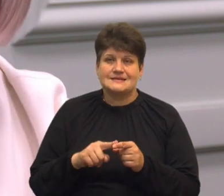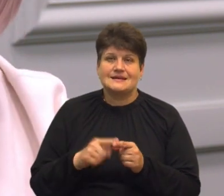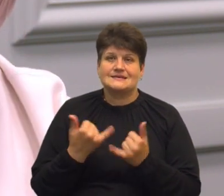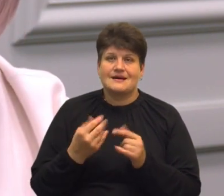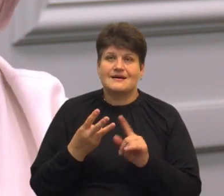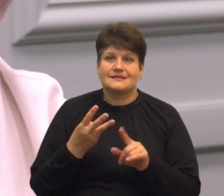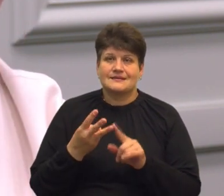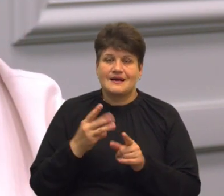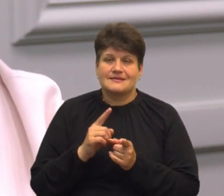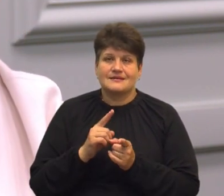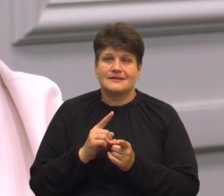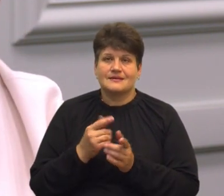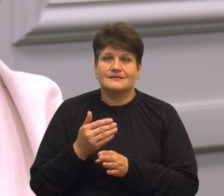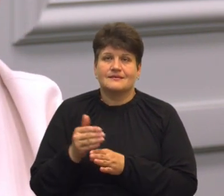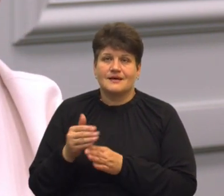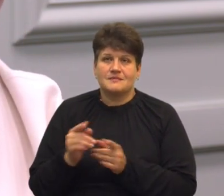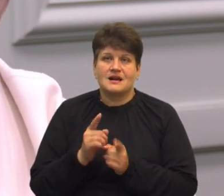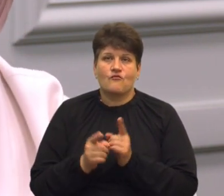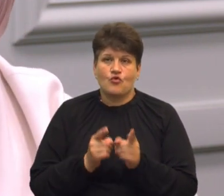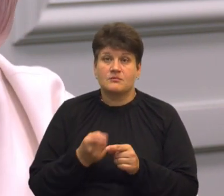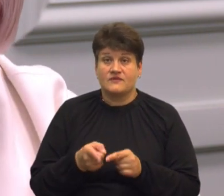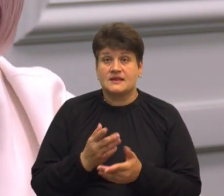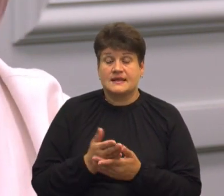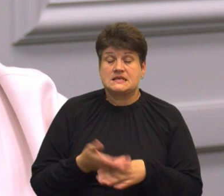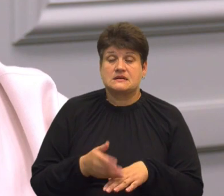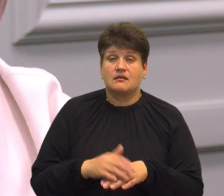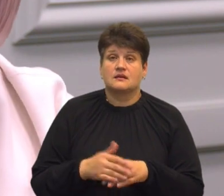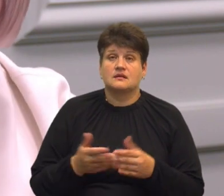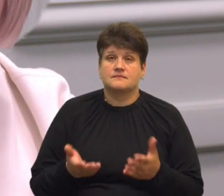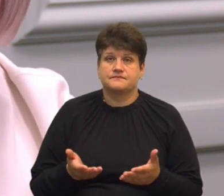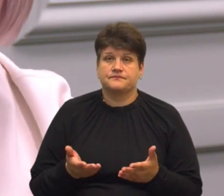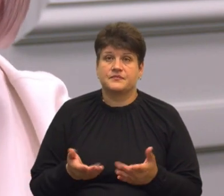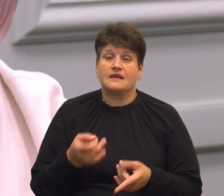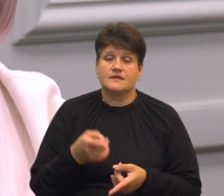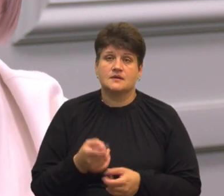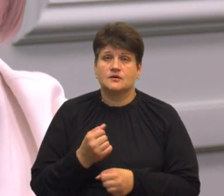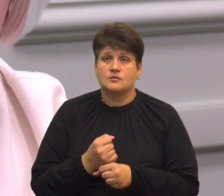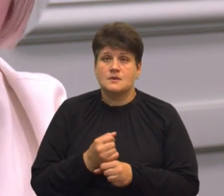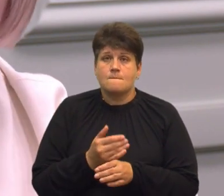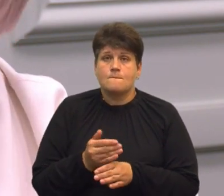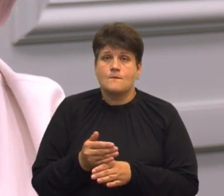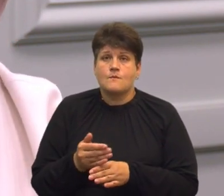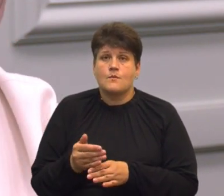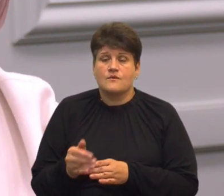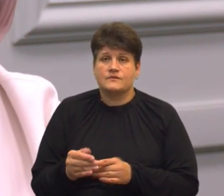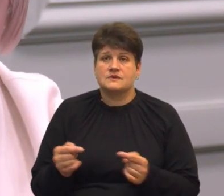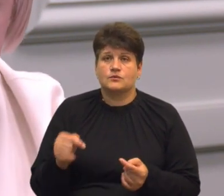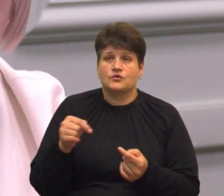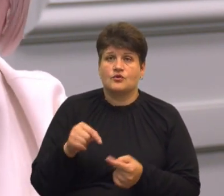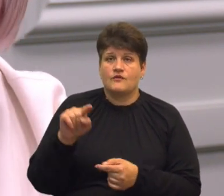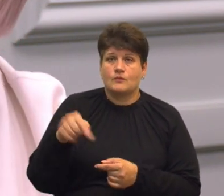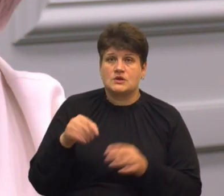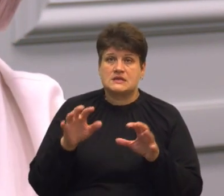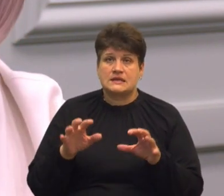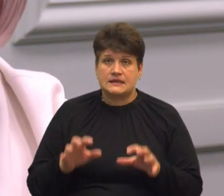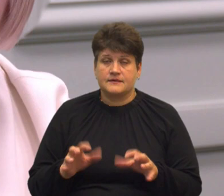етап реформи він є складним він здійснюється поступово відповідно до вимог законодавства а